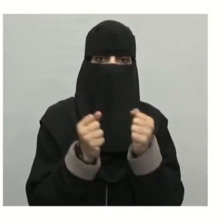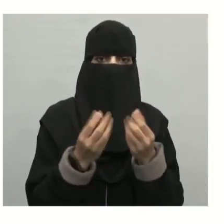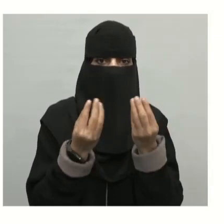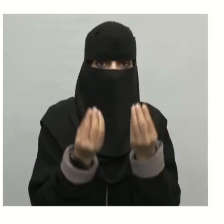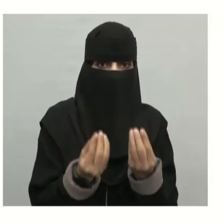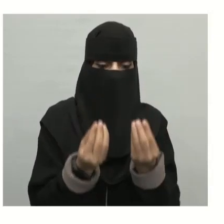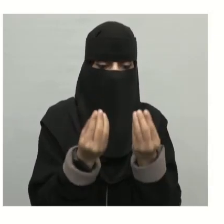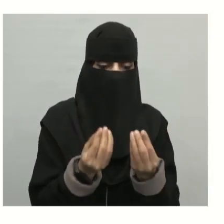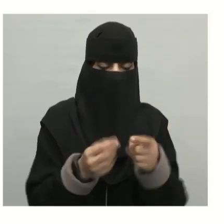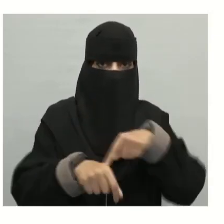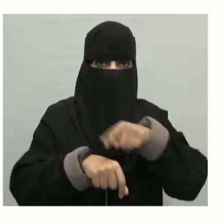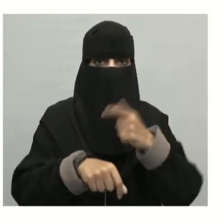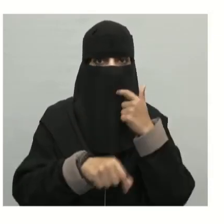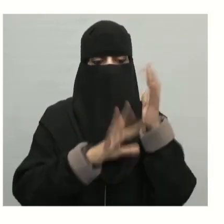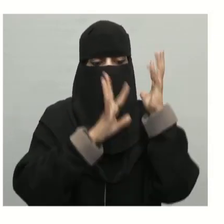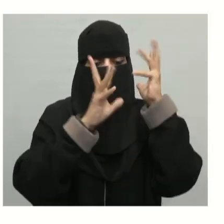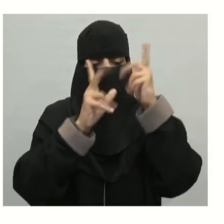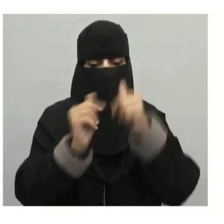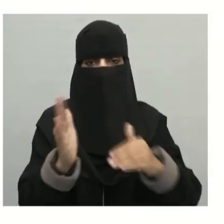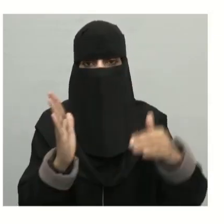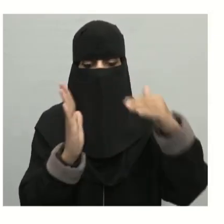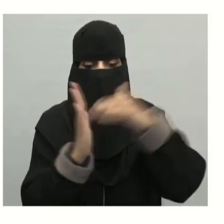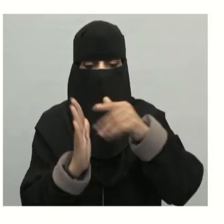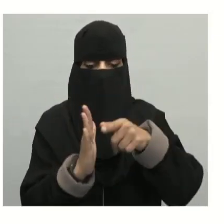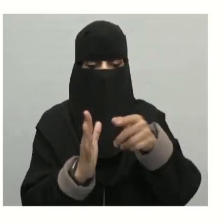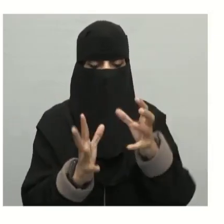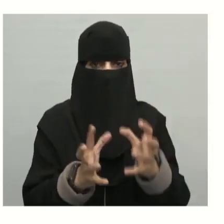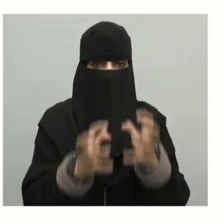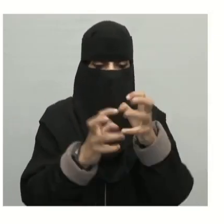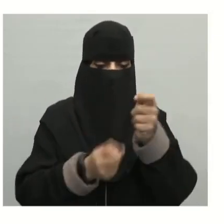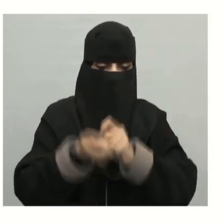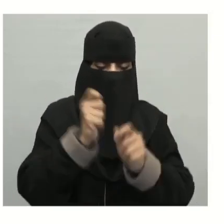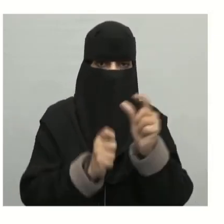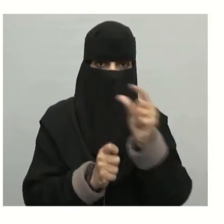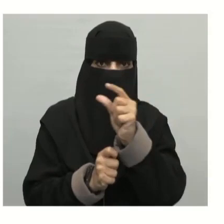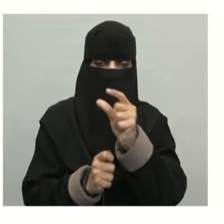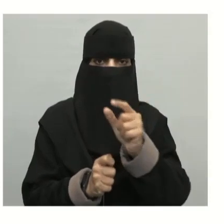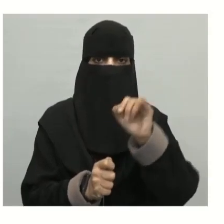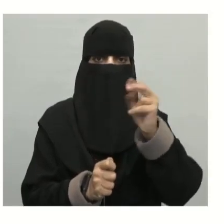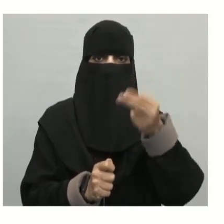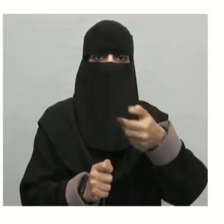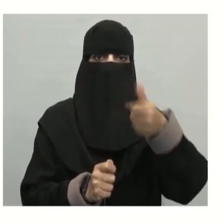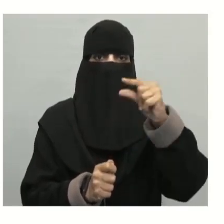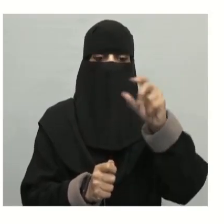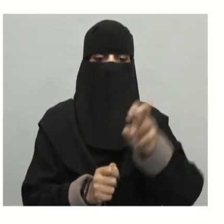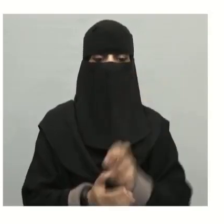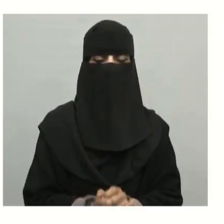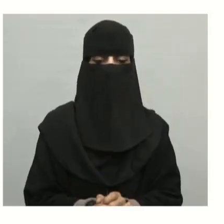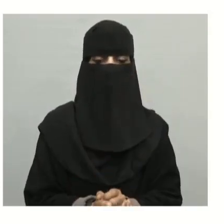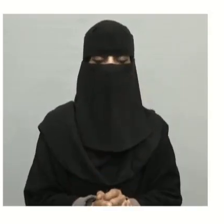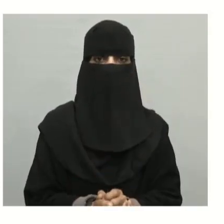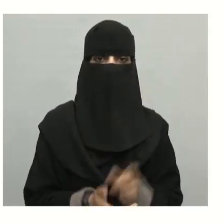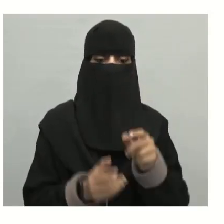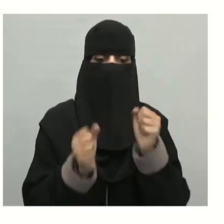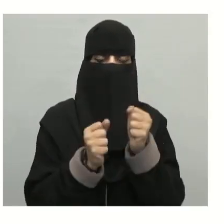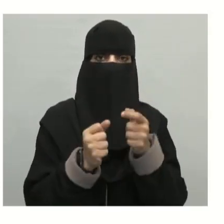ببطء خلال ملايين السنين حتى تتصلب وتتشكل بلورات المعادن عندما